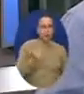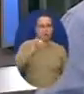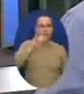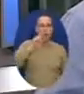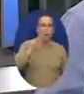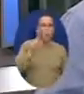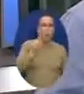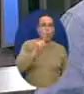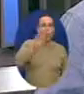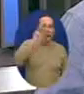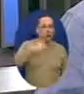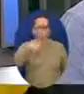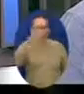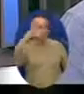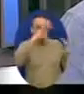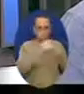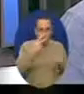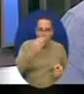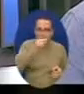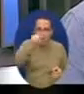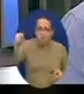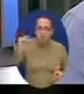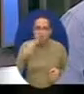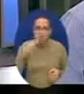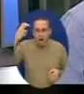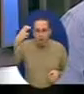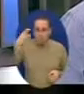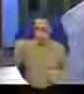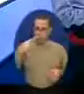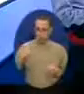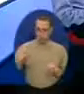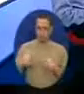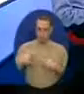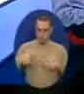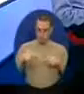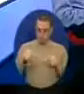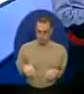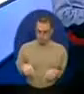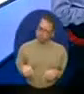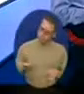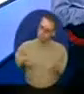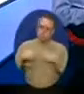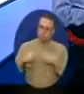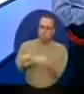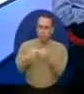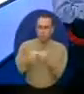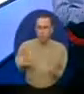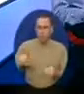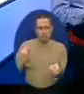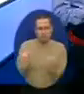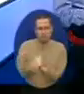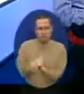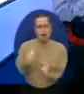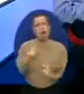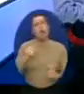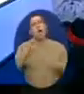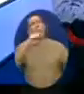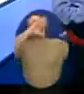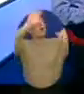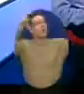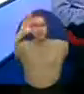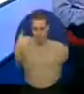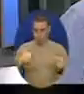אזוריות של יהודים וערבים שאומרים, אני כאן ואתה כאן. זה לא ישתנה. בוא נעשה עם זה משהו. זה לא ישתנה, אנחנו לא חיים בלה-לה-לנד.